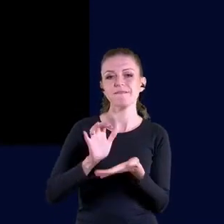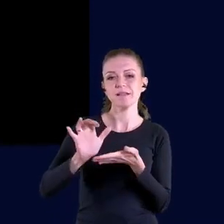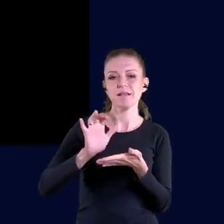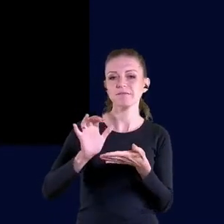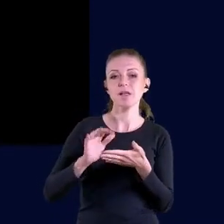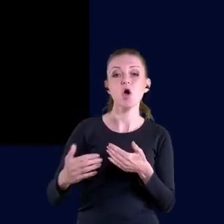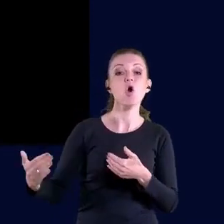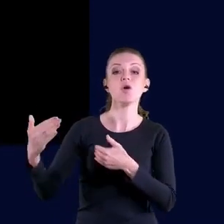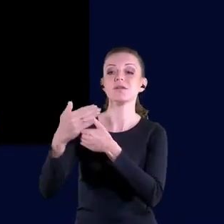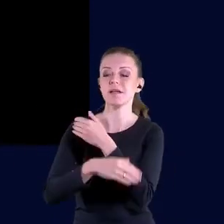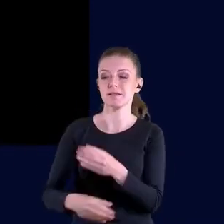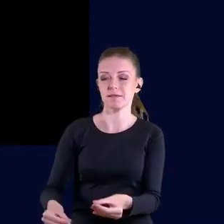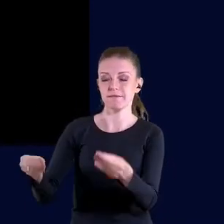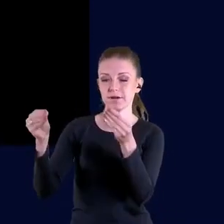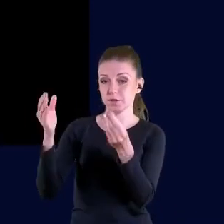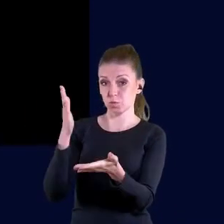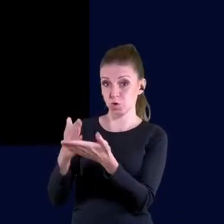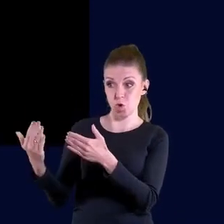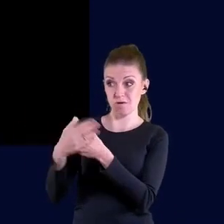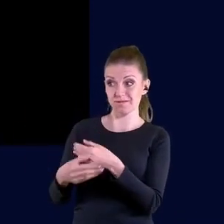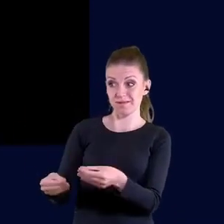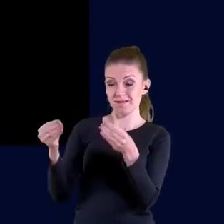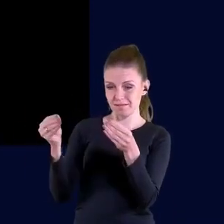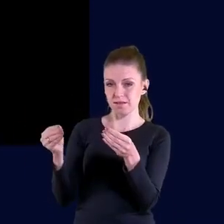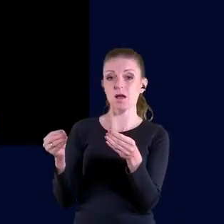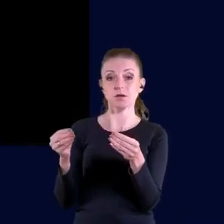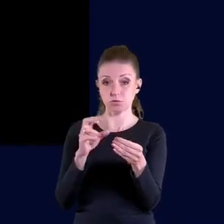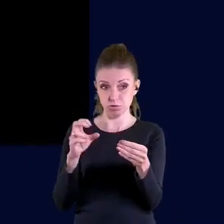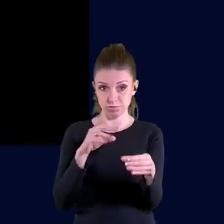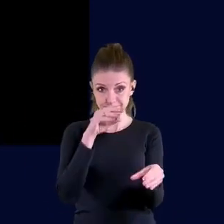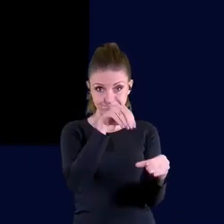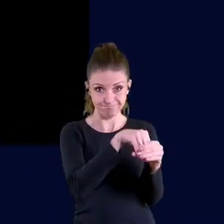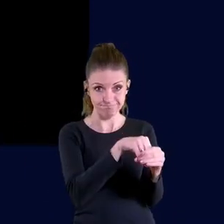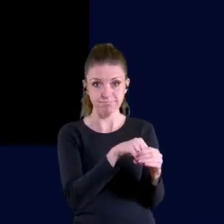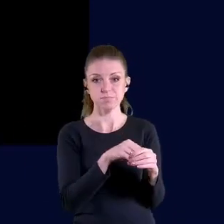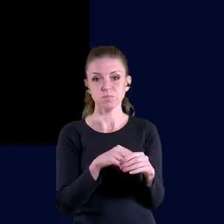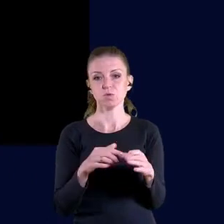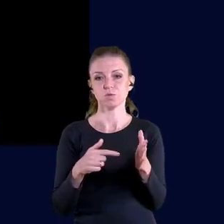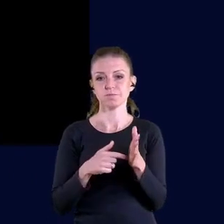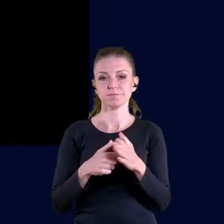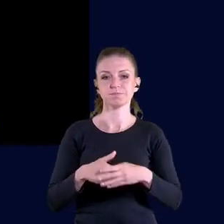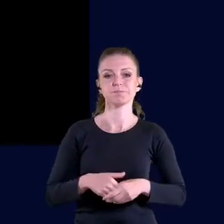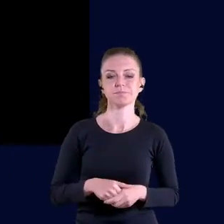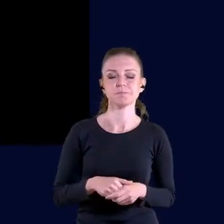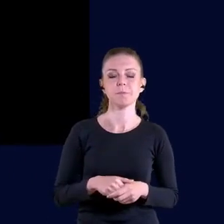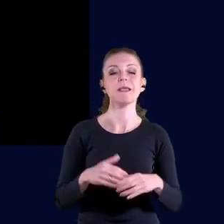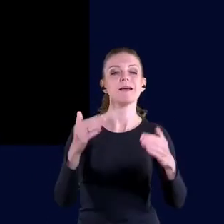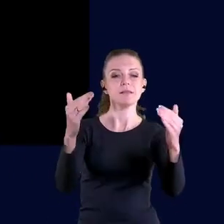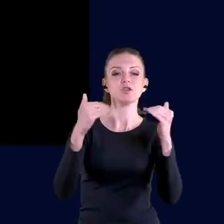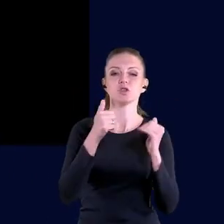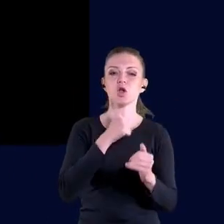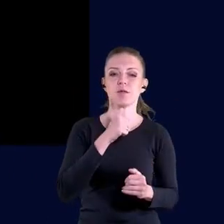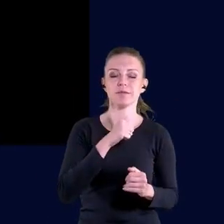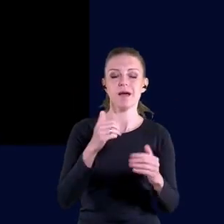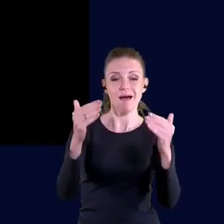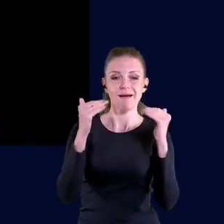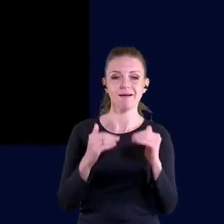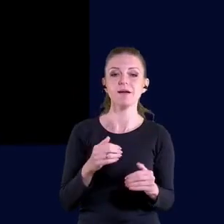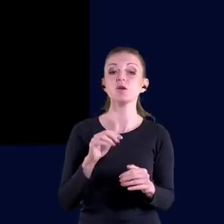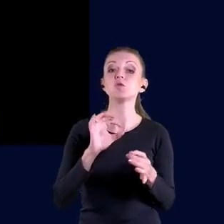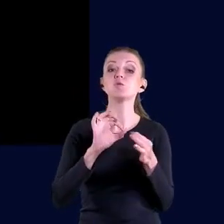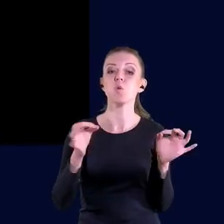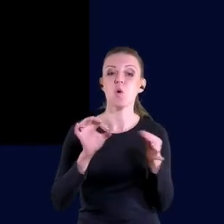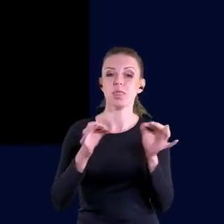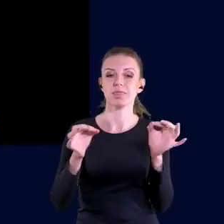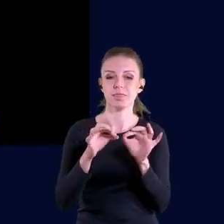ostatecznej lub manuskrypt o z autorskiego bez żadnego embarga w repozytorium złoty otwarty dostęp Czyli po